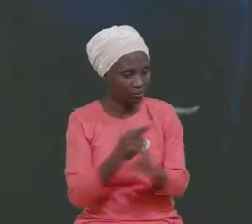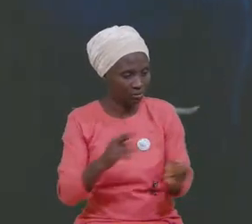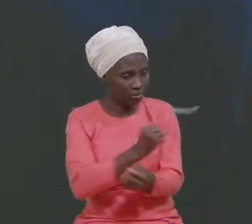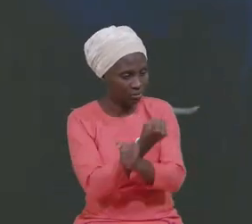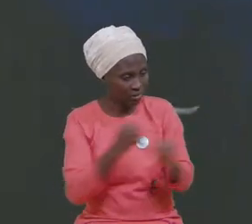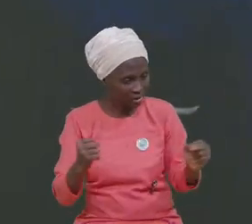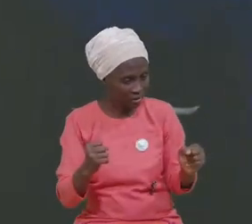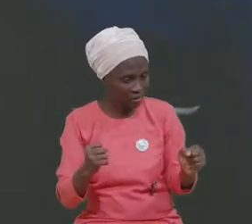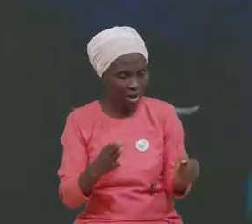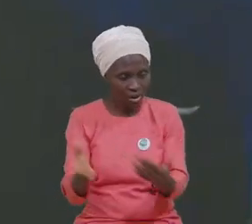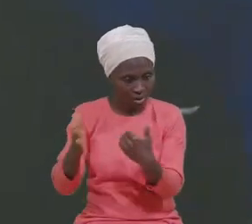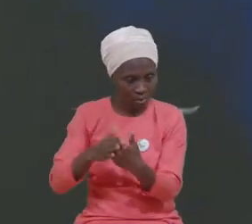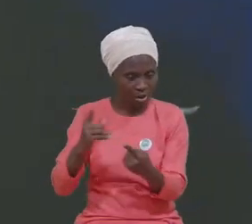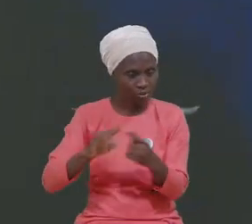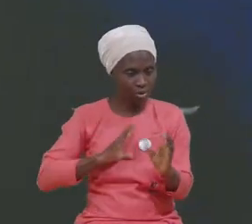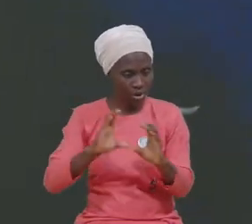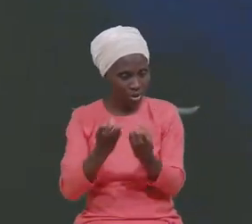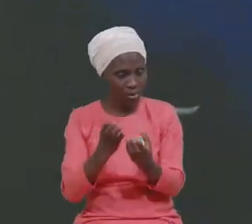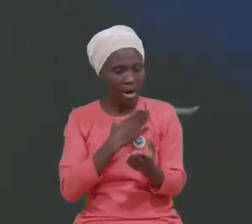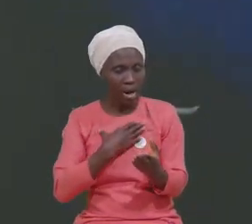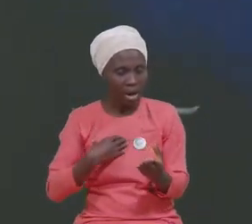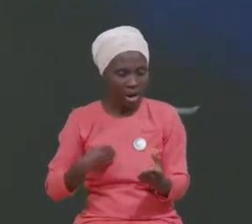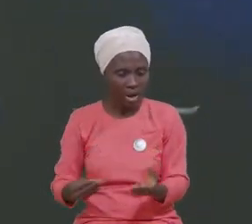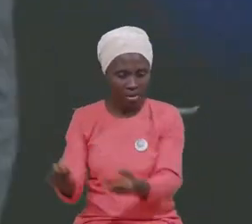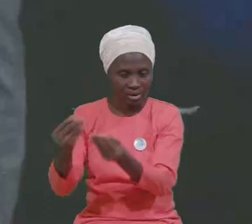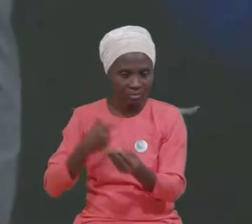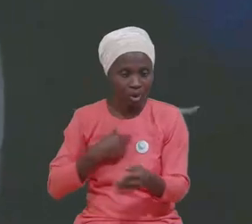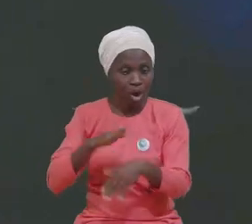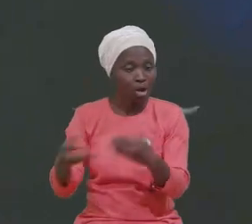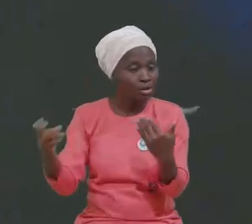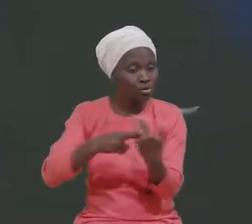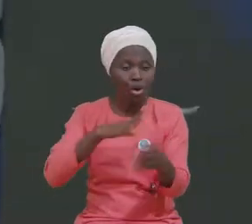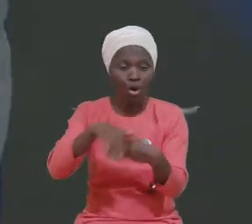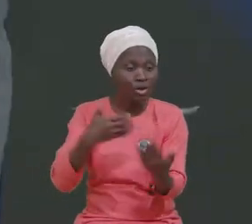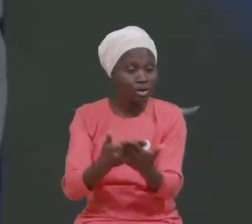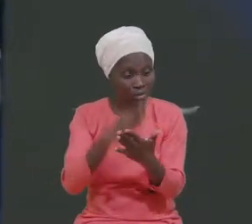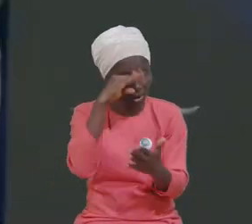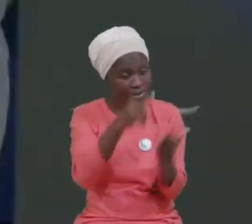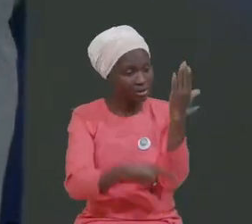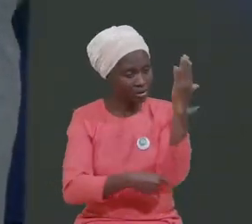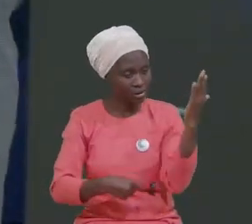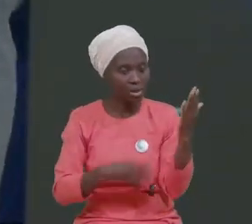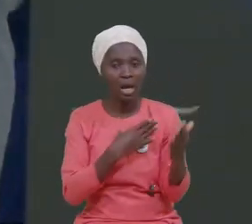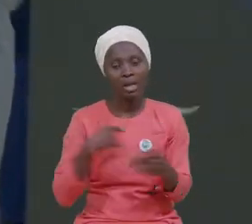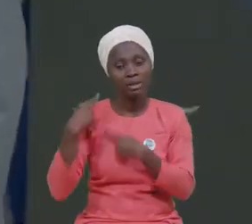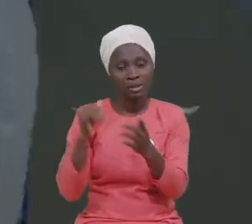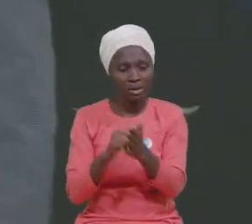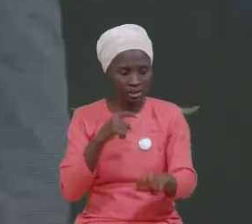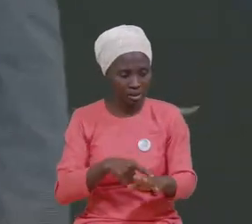il m'a raconté tout l'argent qu'il a volé. Et il m'a dit, depuis ce temps-là,